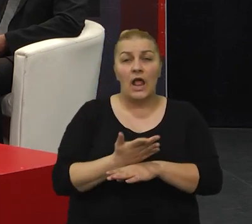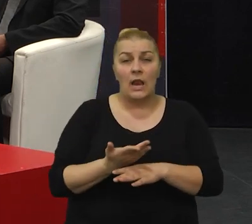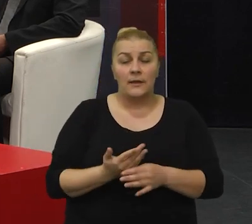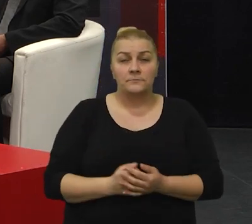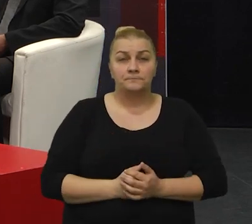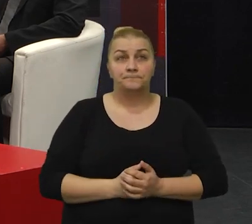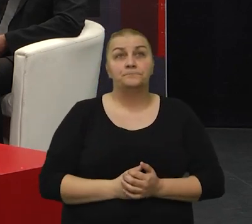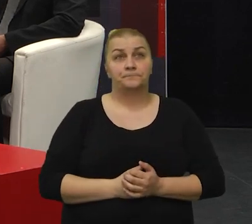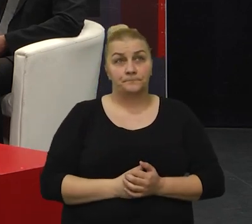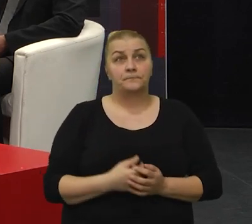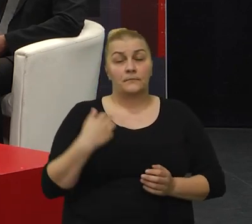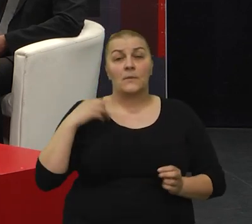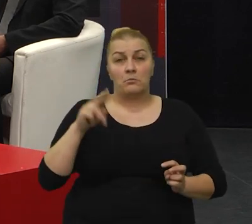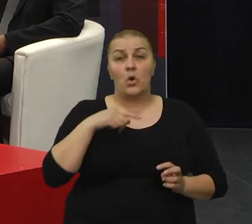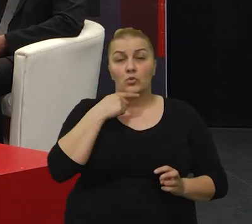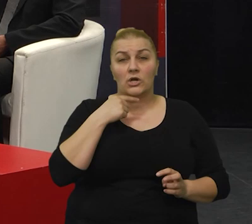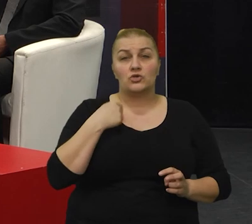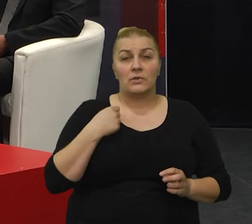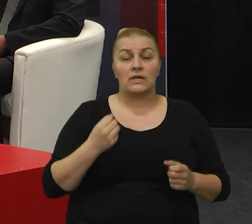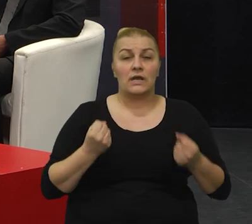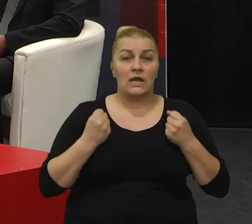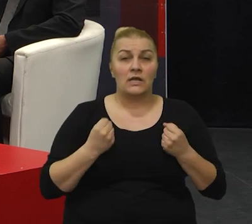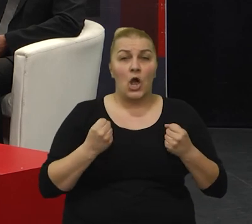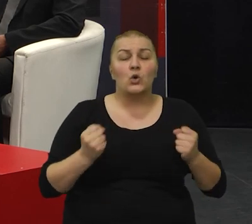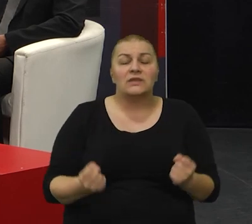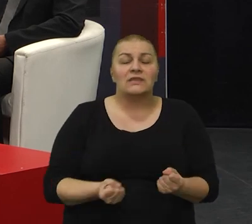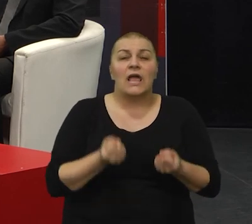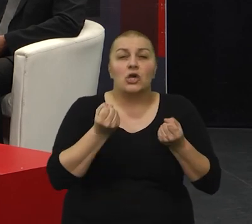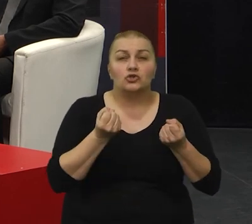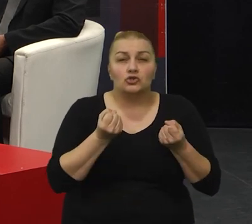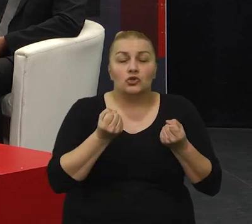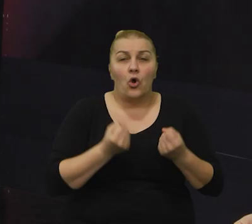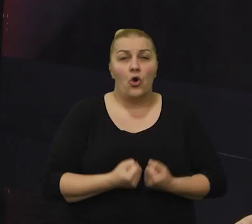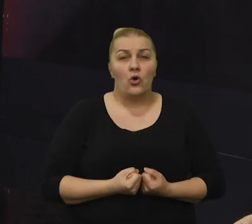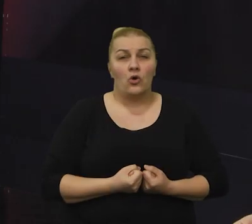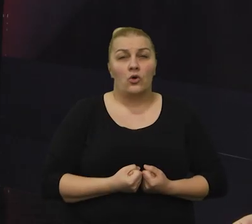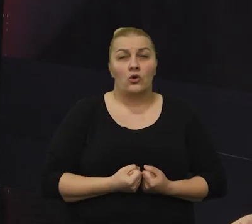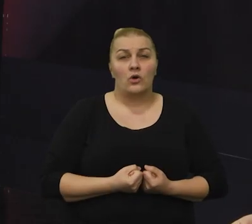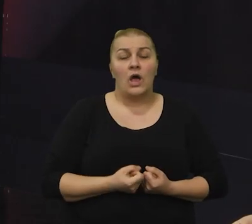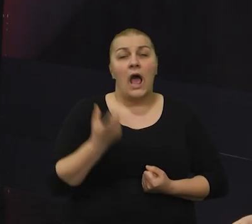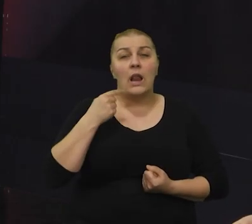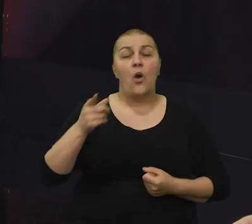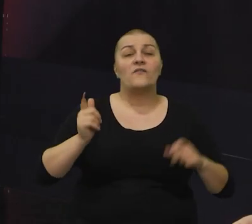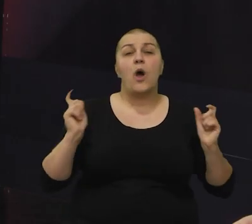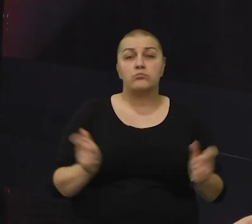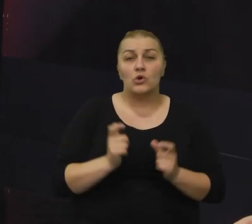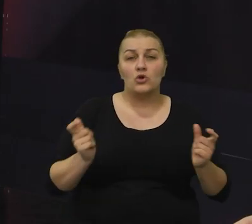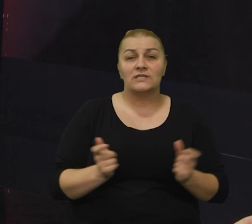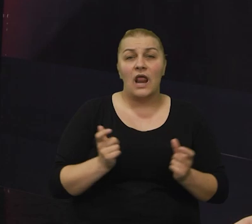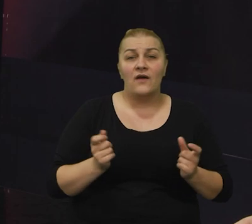Mogu vam reći da izuzetno mi je teško reći, ali ta